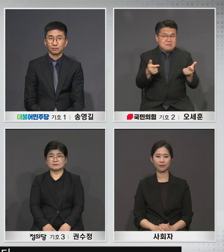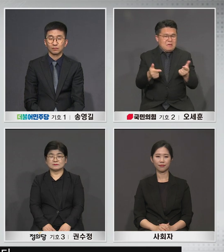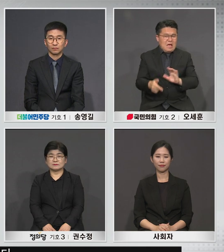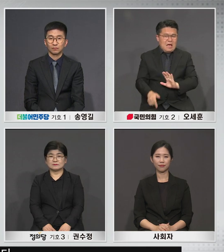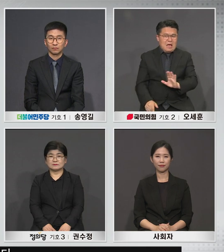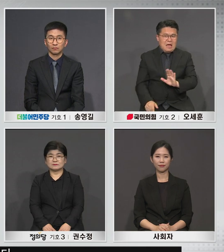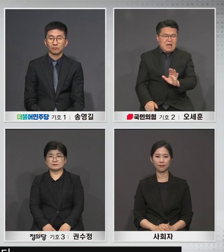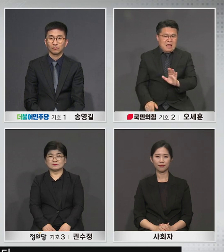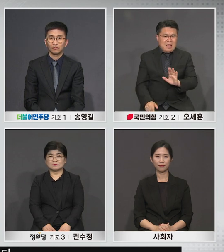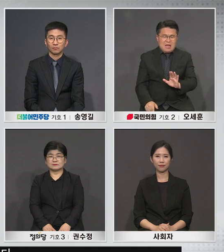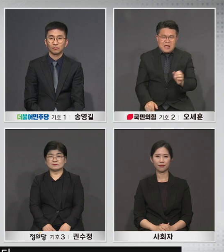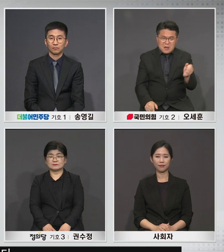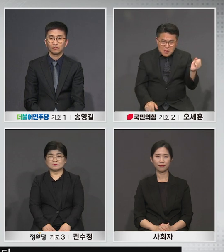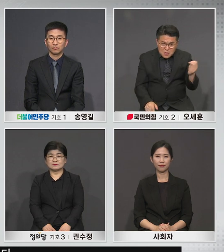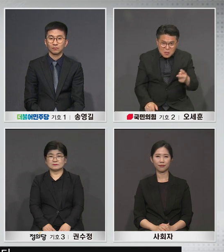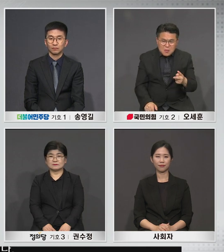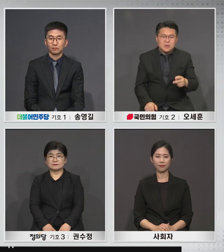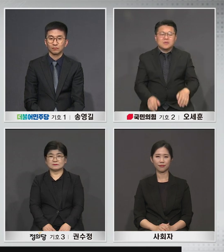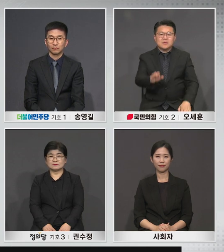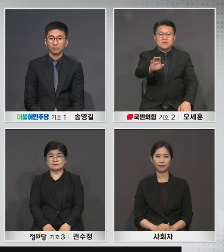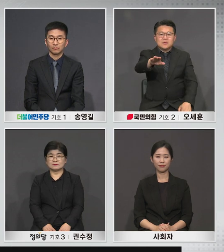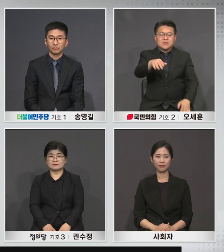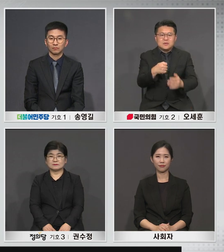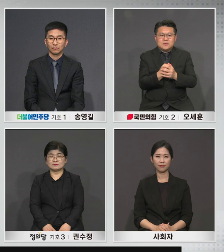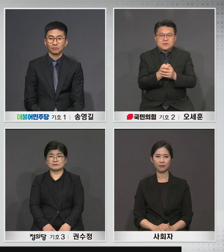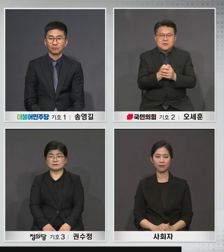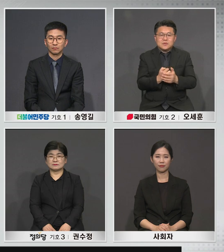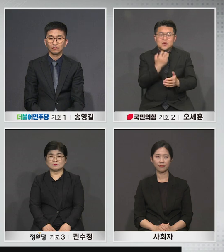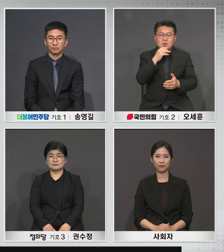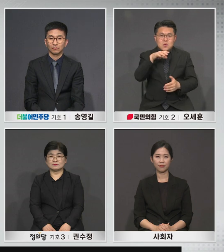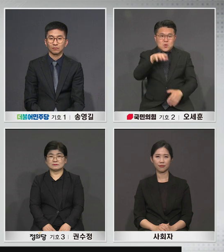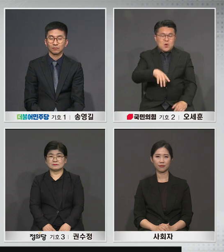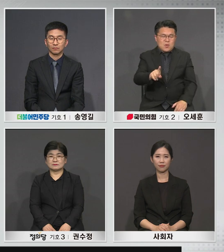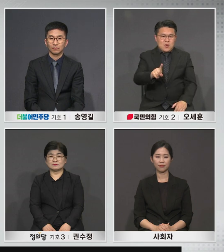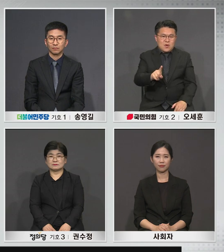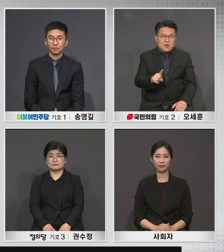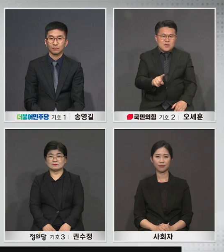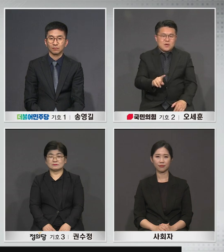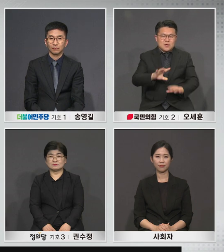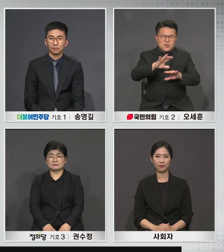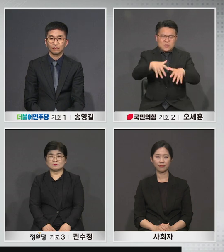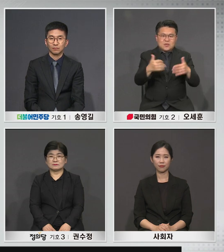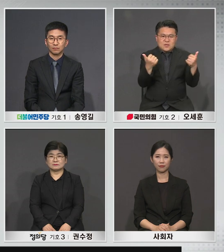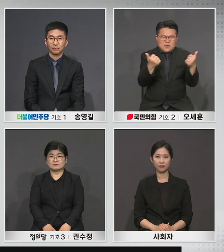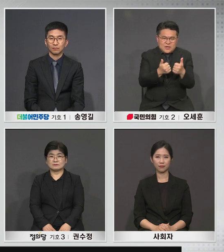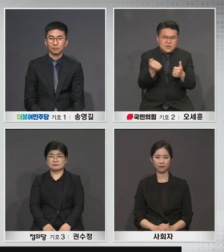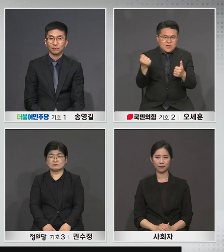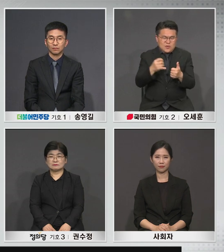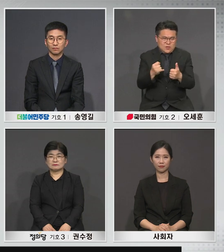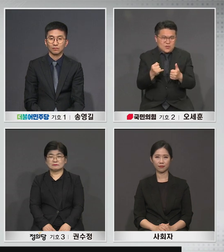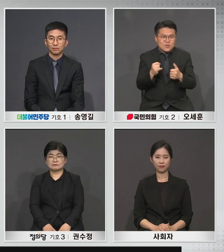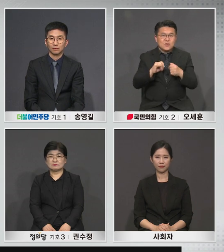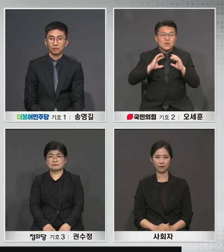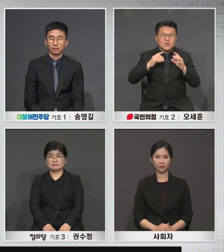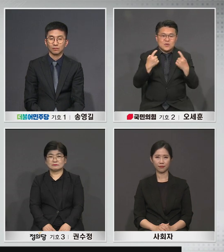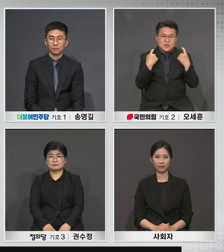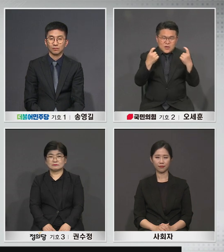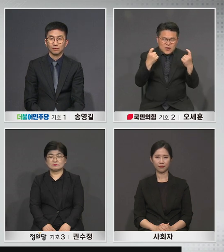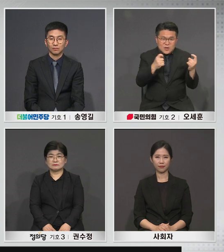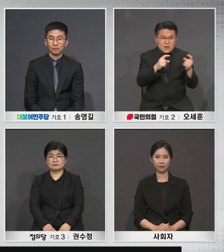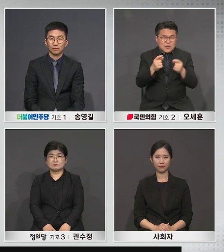아니고요. 또 서울이 마이스가 활성화 안 돼 있는 걸로 생각을 하시는 것 같은데